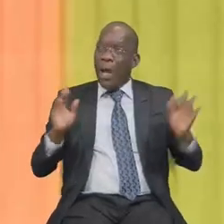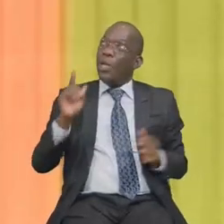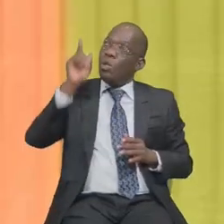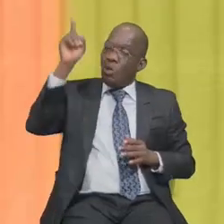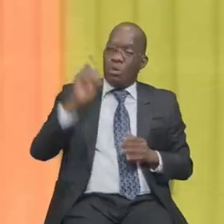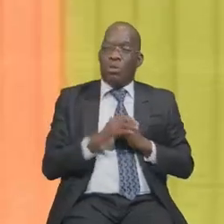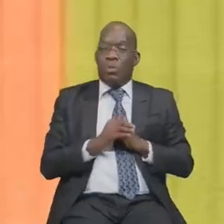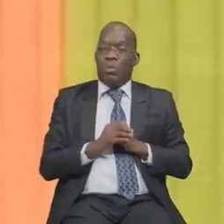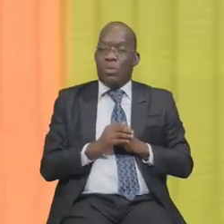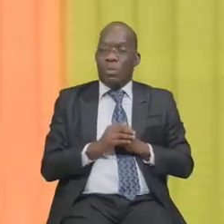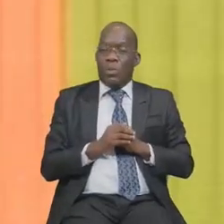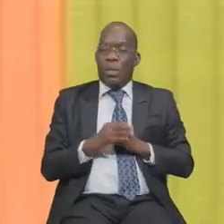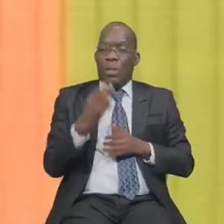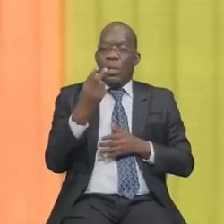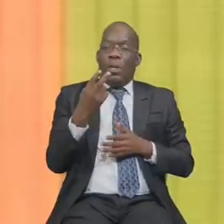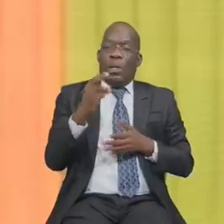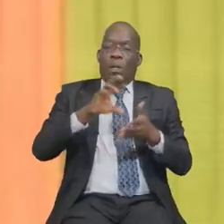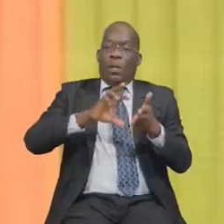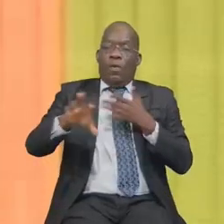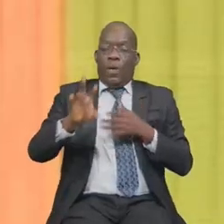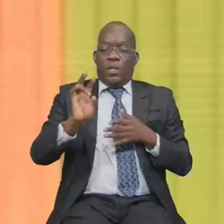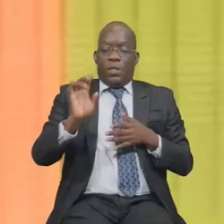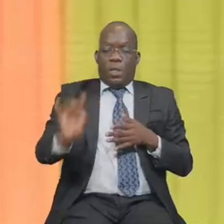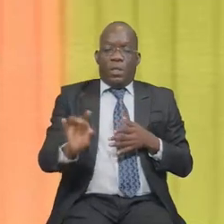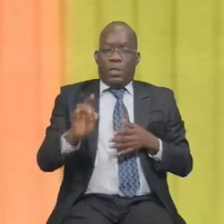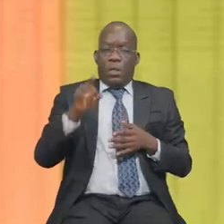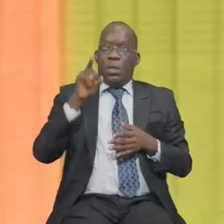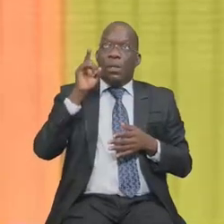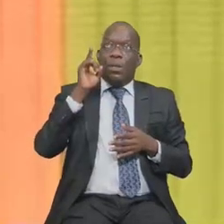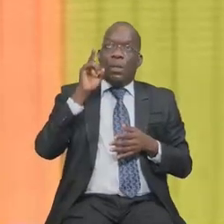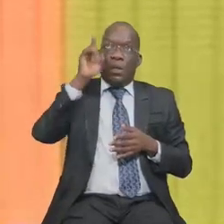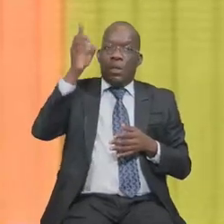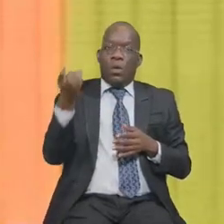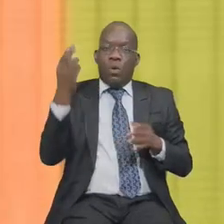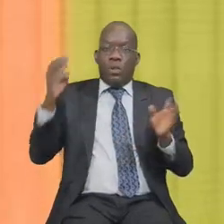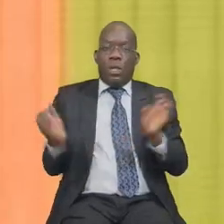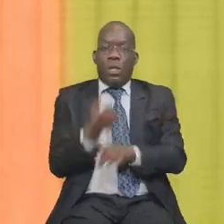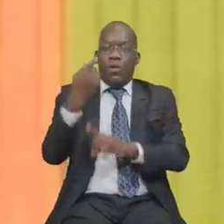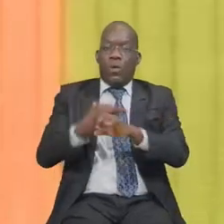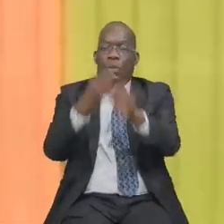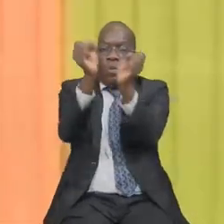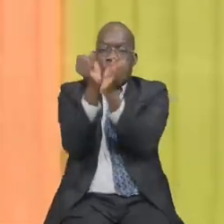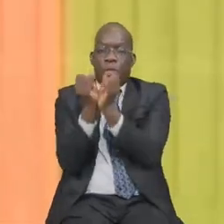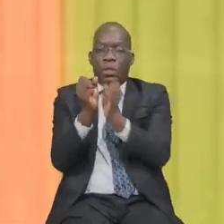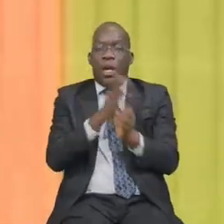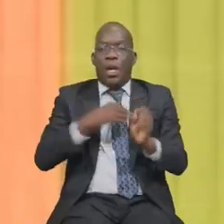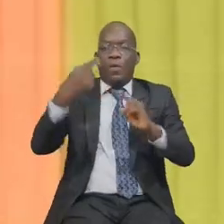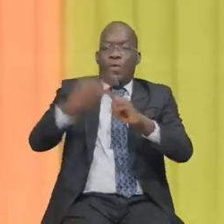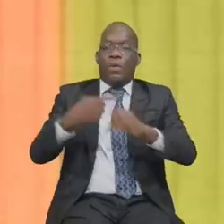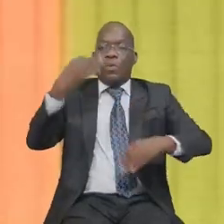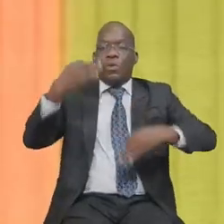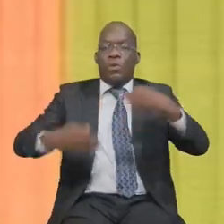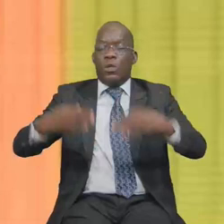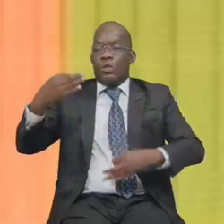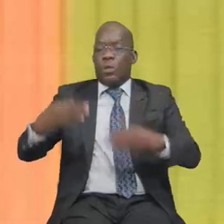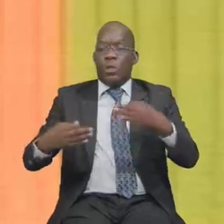Verset 8. Il a été enlevé par l'angoisse et le châtiment. Et parmi